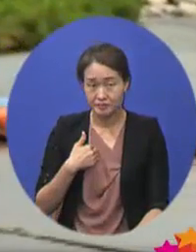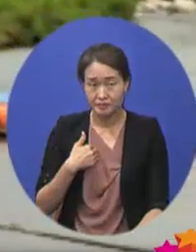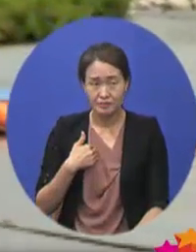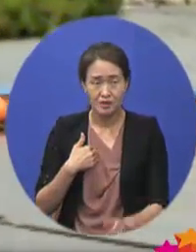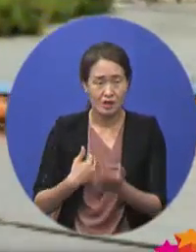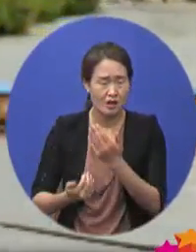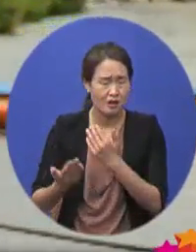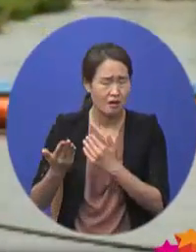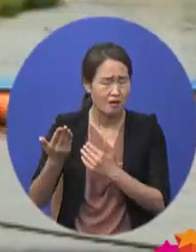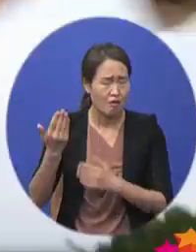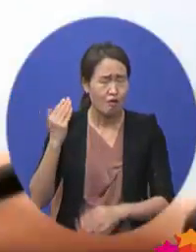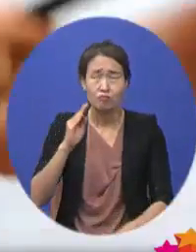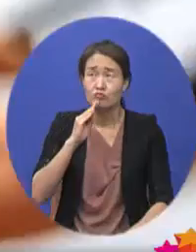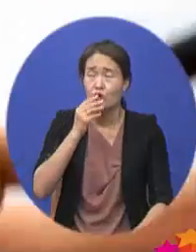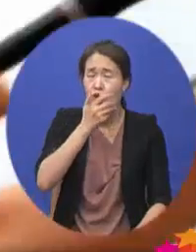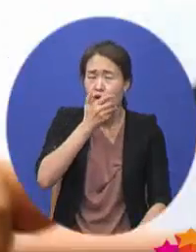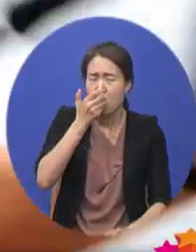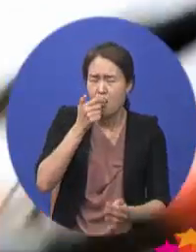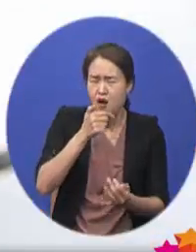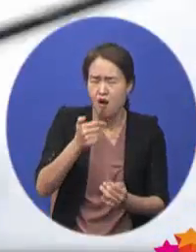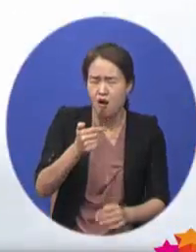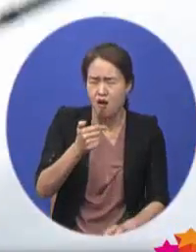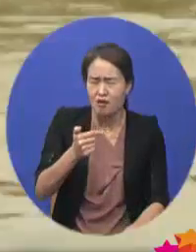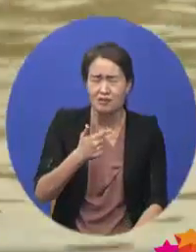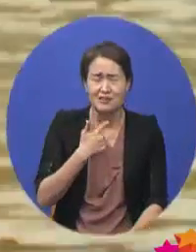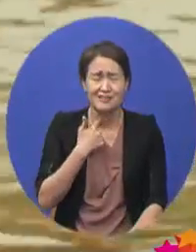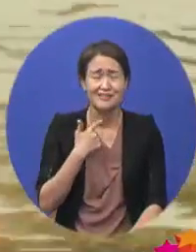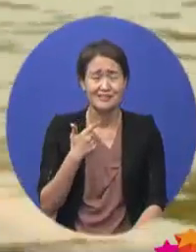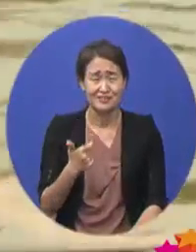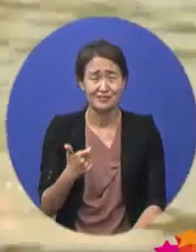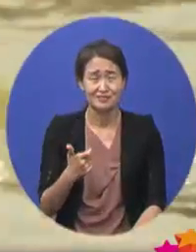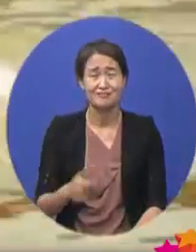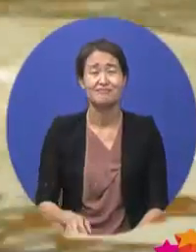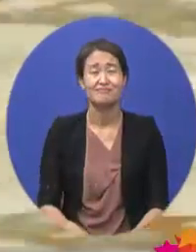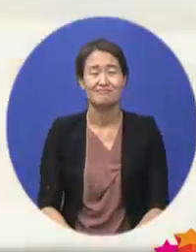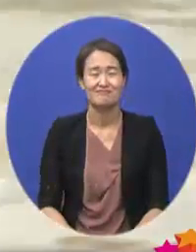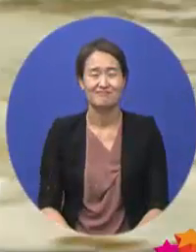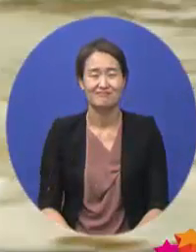왕년에 나 왕년에 참 꿈도 많았다